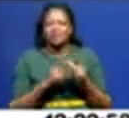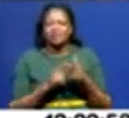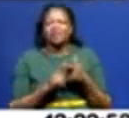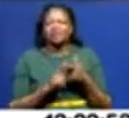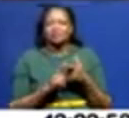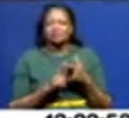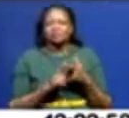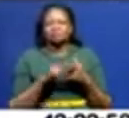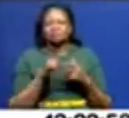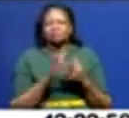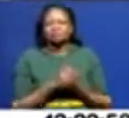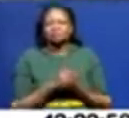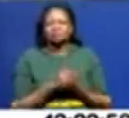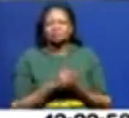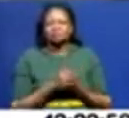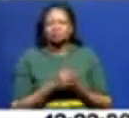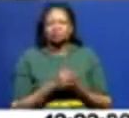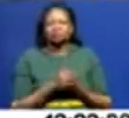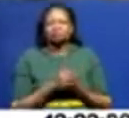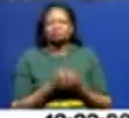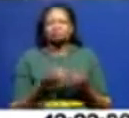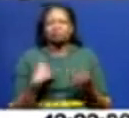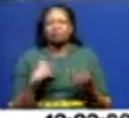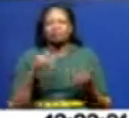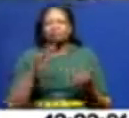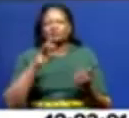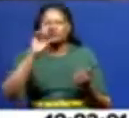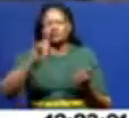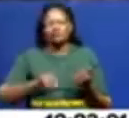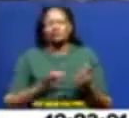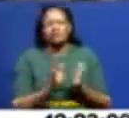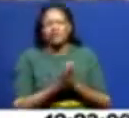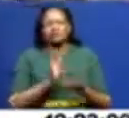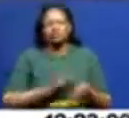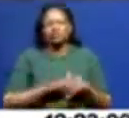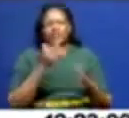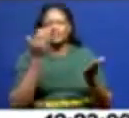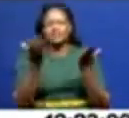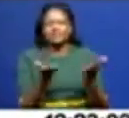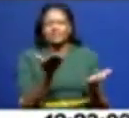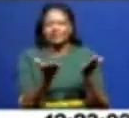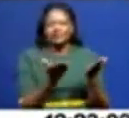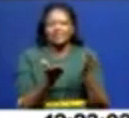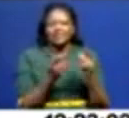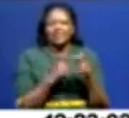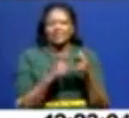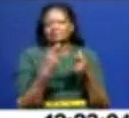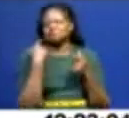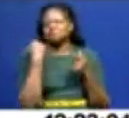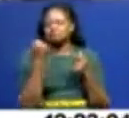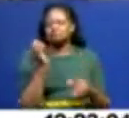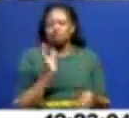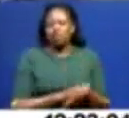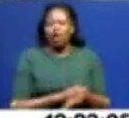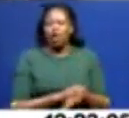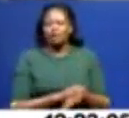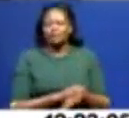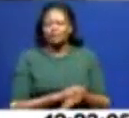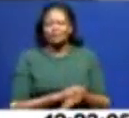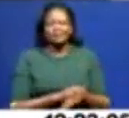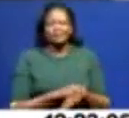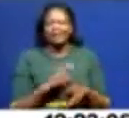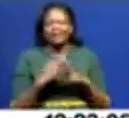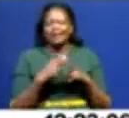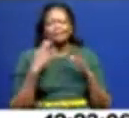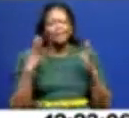unaojulikana kwa nyama choma ya bei nafuu na huduma nzuri, hivi karibuni ulipata umaarufu